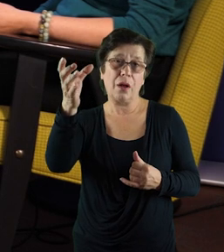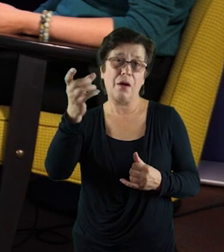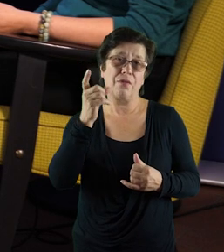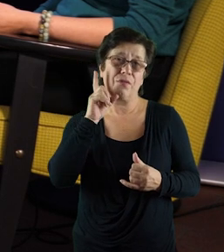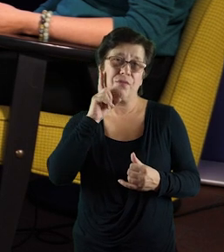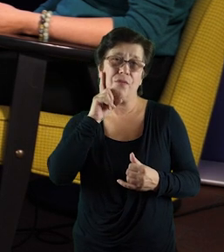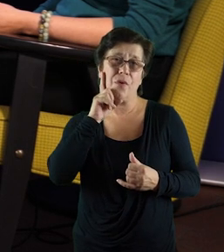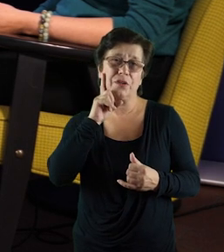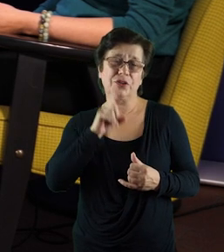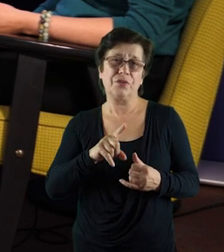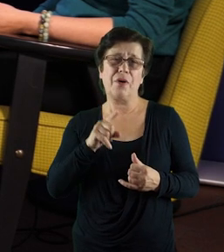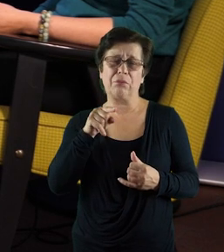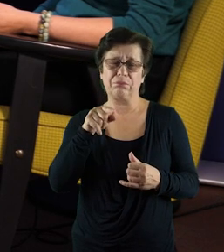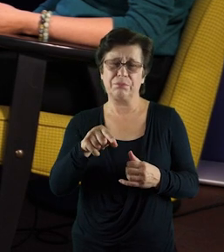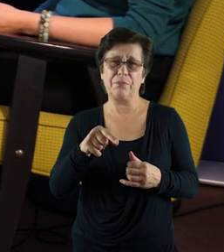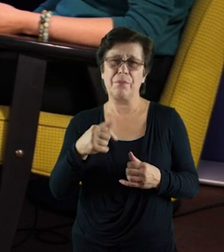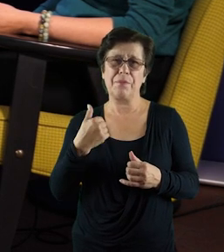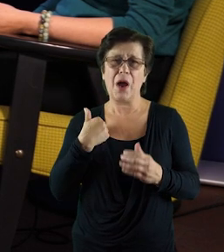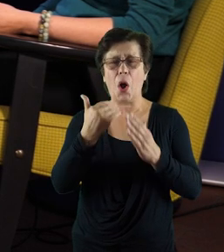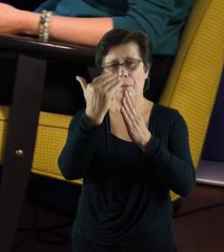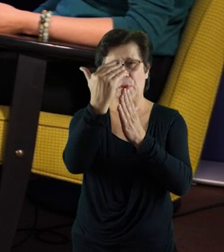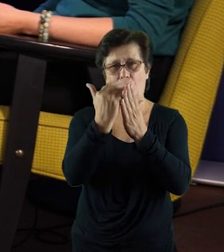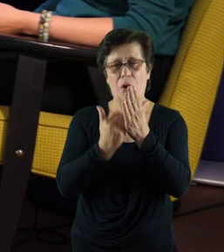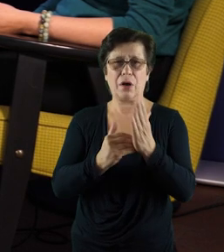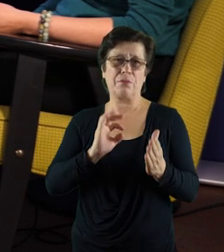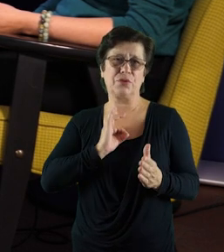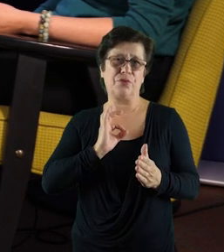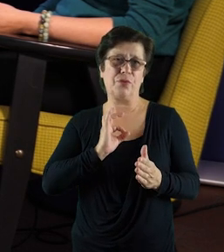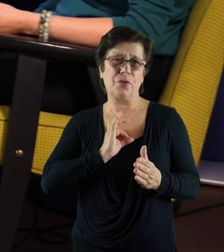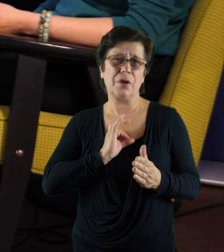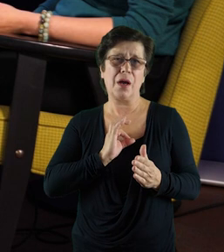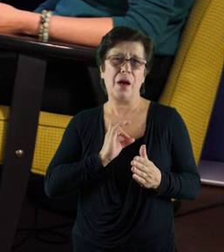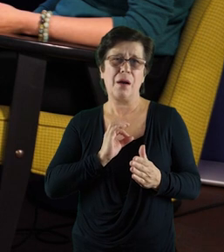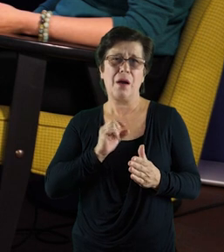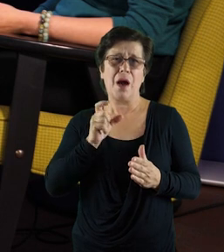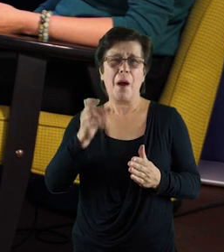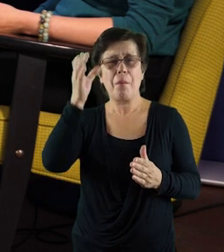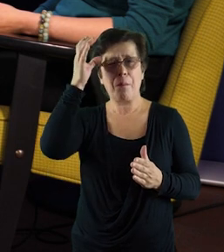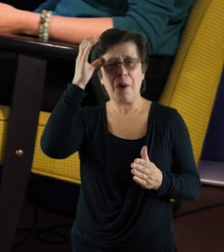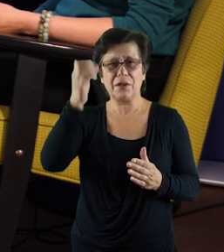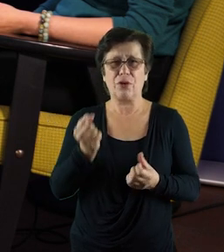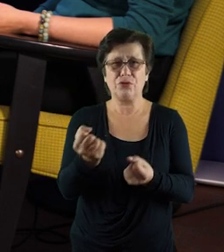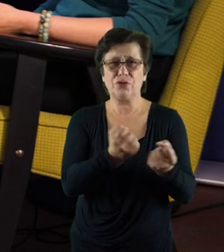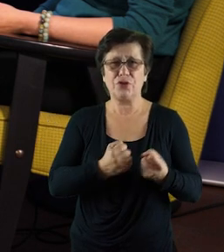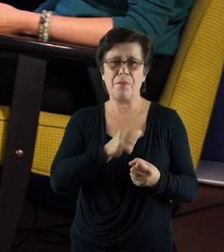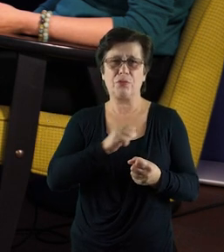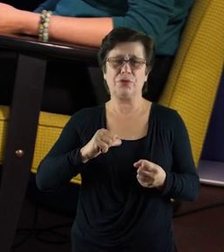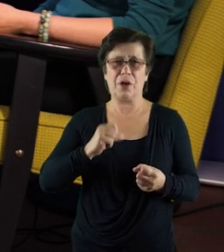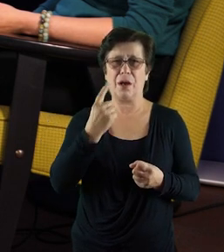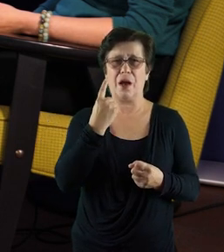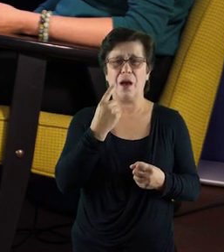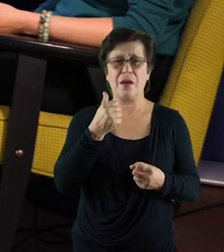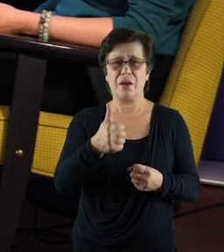oprócz tego, że realizował właśnie ten program awangardy, to właściwie Przyboś cały czas trzymał się jednego kursu. On nie zbaczał.